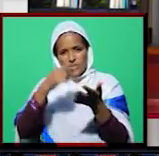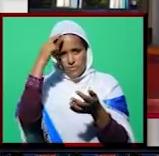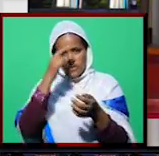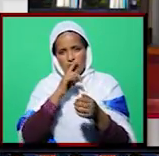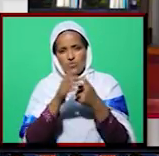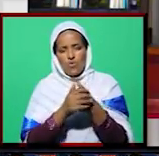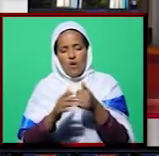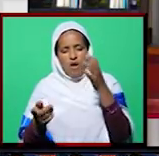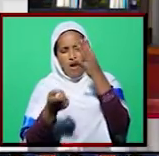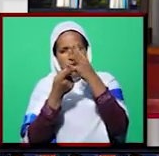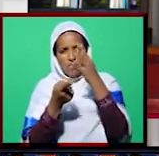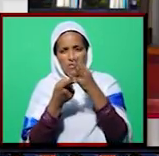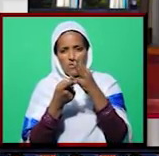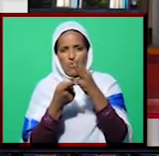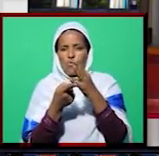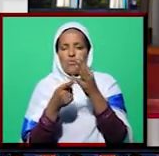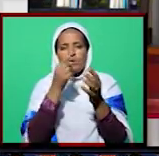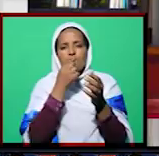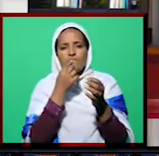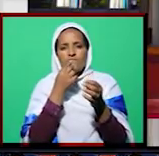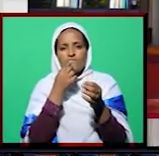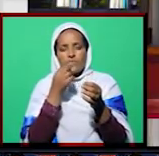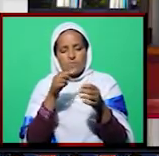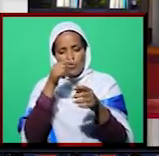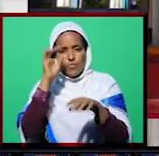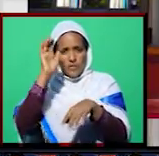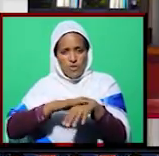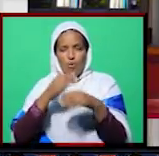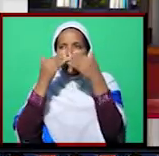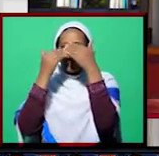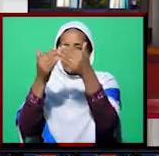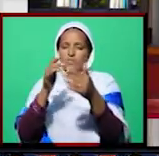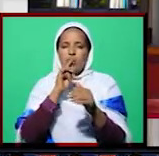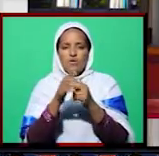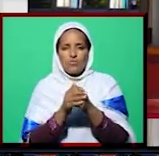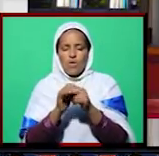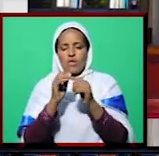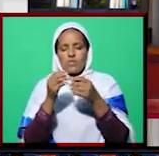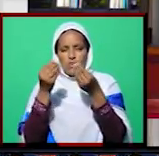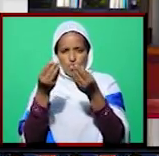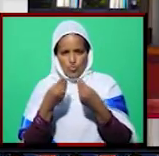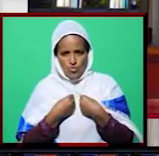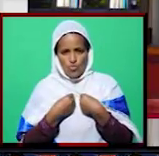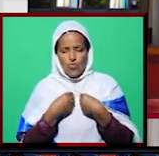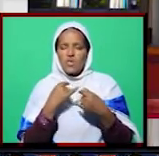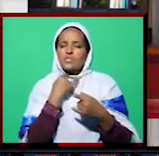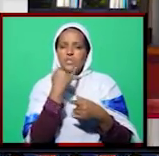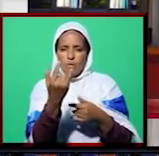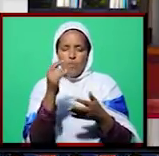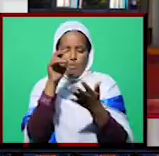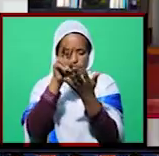ነው። ለዚህ ነው አራተኛው የከንፈር ፍሬ ተብሎ የሚጠራው ምስጋናው ነው፣ ቅዳሴው ነው፣ ተሰጥኦው